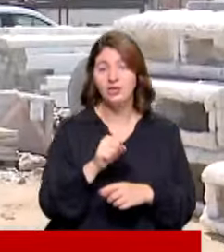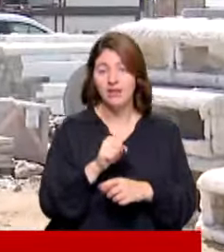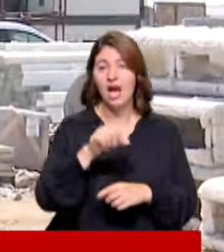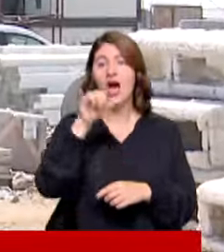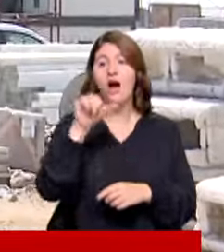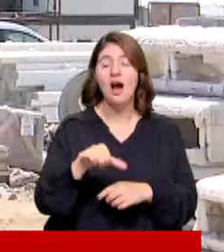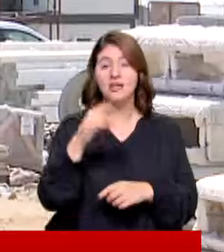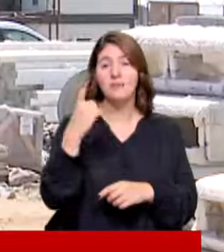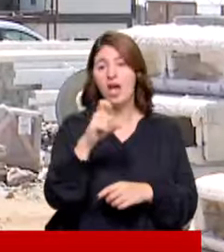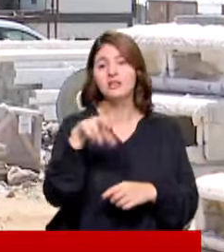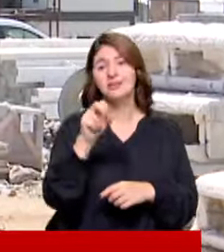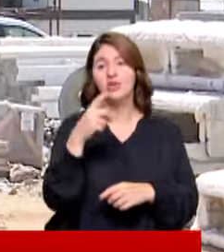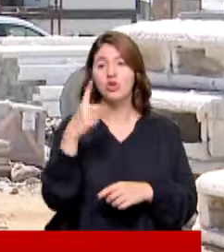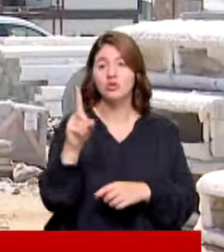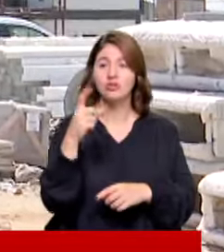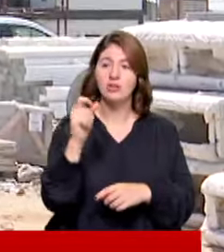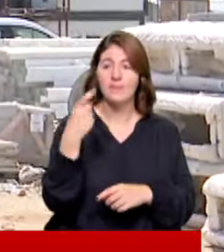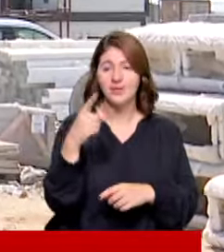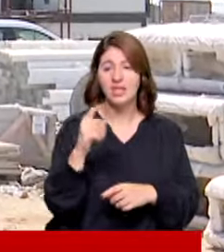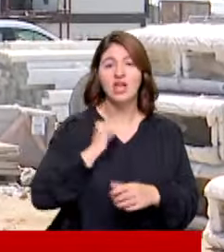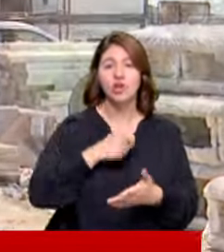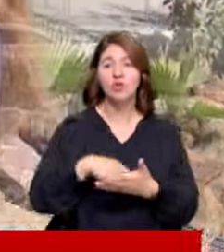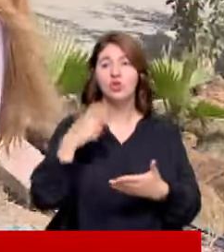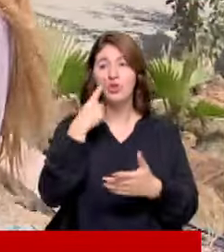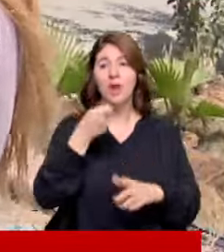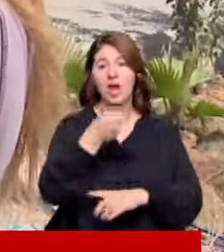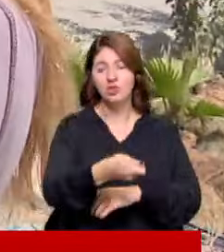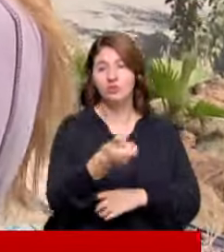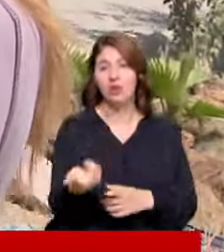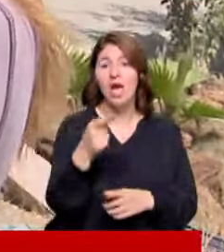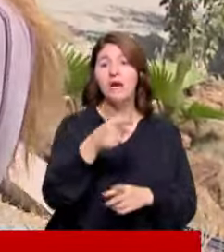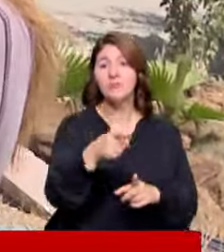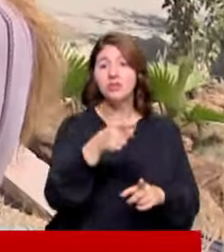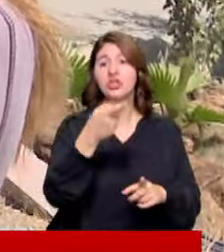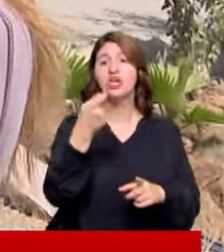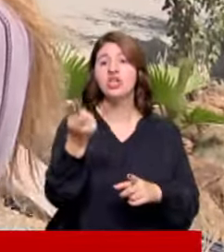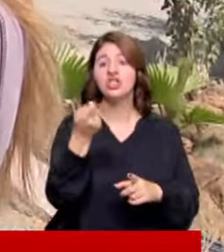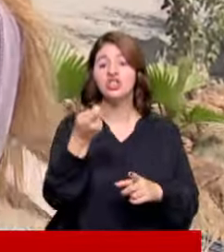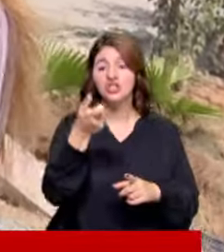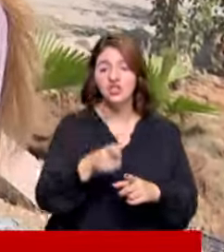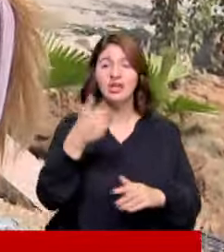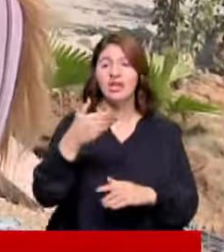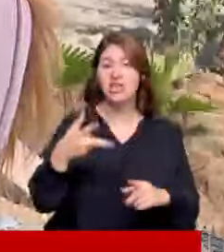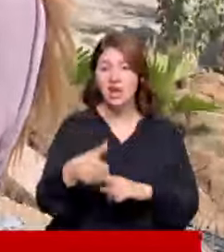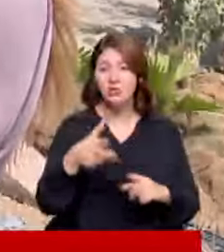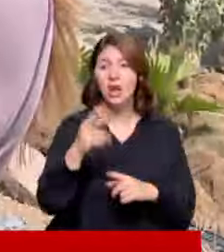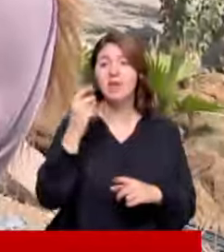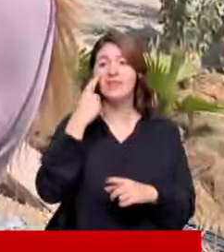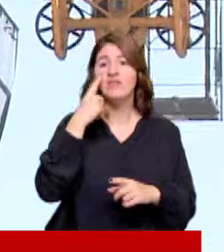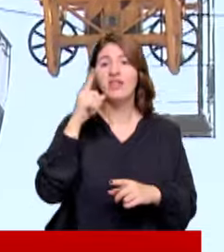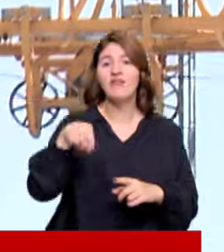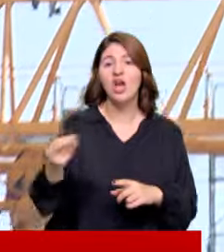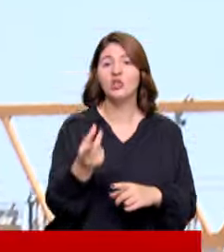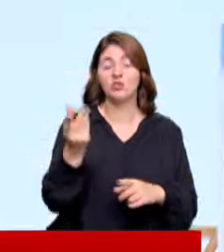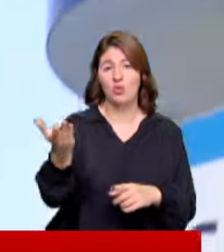hak edişleri aylık 80-90 binken askeri ücretten yatırıyorlar. Bu hem işçinin geleceğinden kısıyorlar hem de devletten vergi